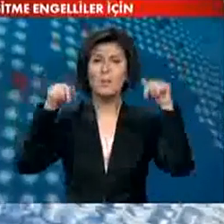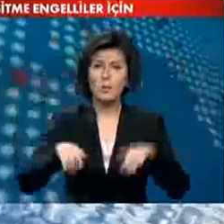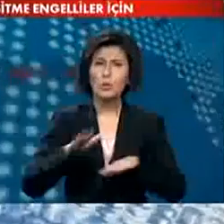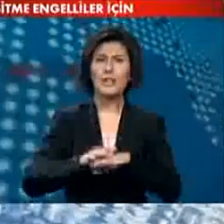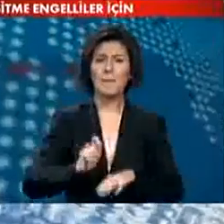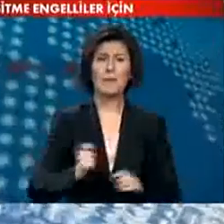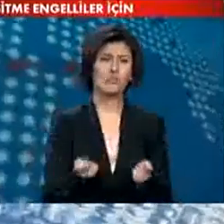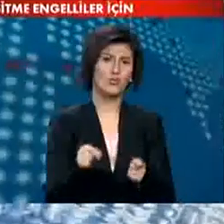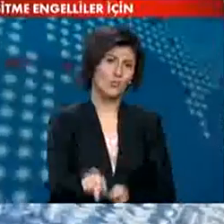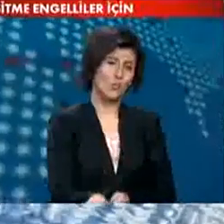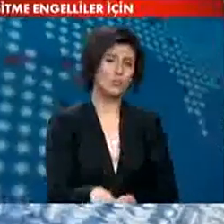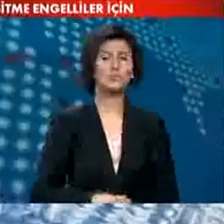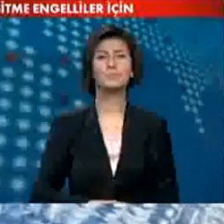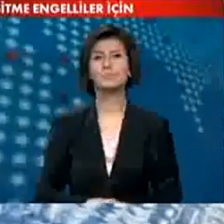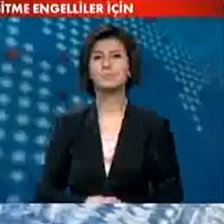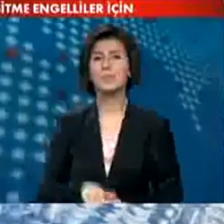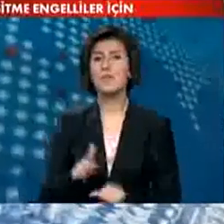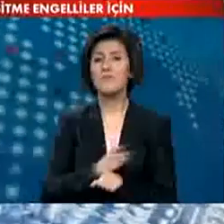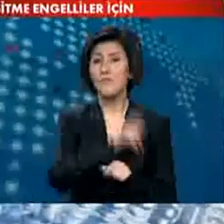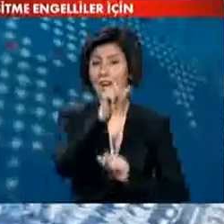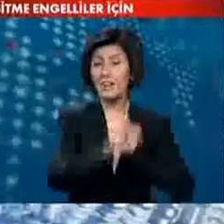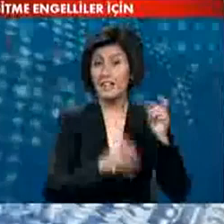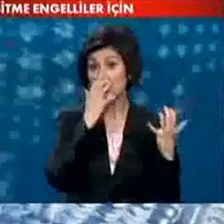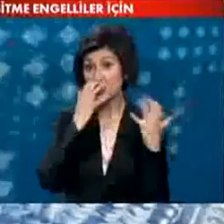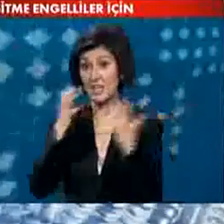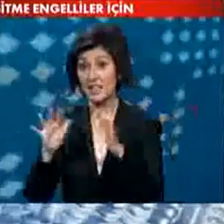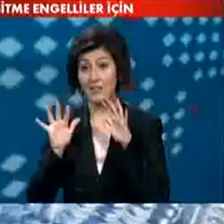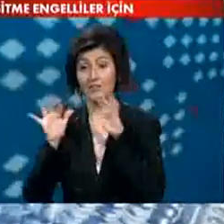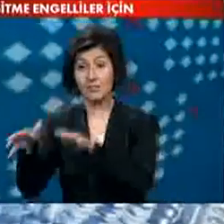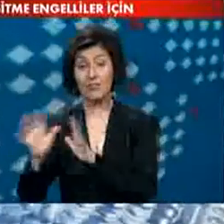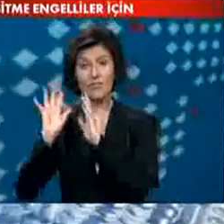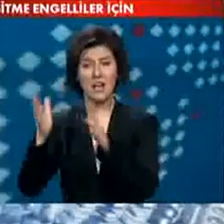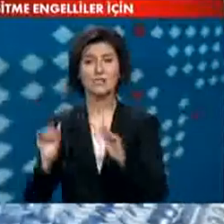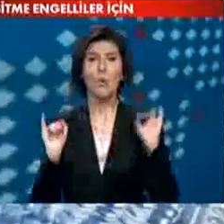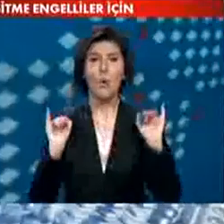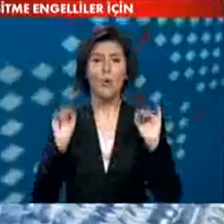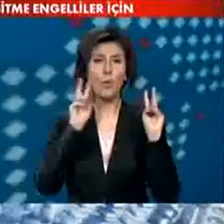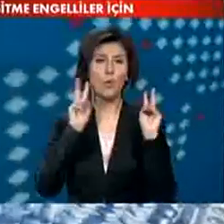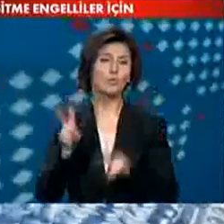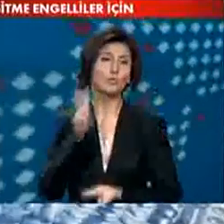yapmaya çalıştık. Vatandaşların yoğun ilgi gösterdiği etkinlik horonla son buldu.